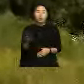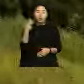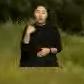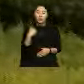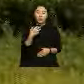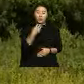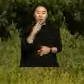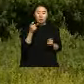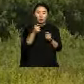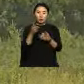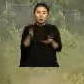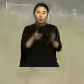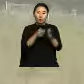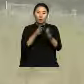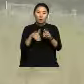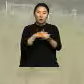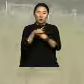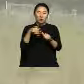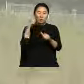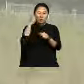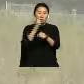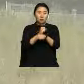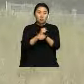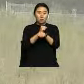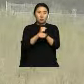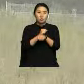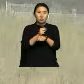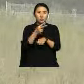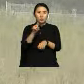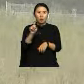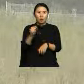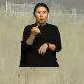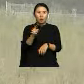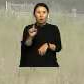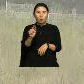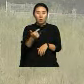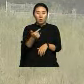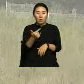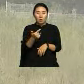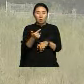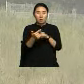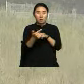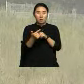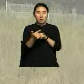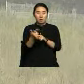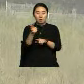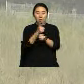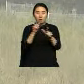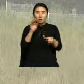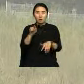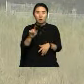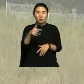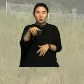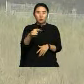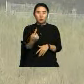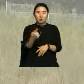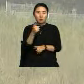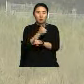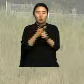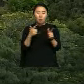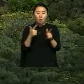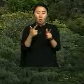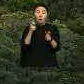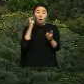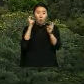지난해 경기도 보건환경연구원의 조사에서 발암물질인 다환방향족 탄화수소류와 벤조피렌이 검출됐던 한 아스콘